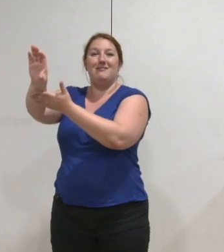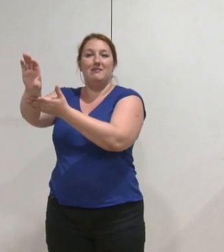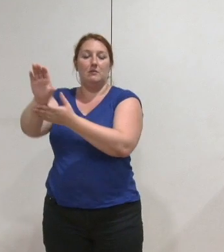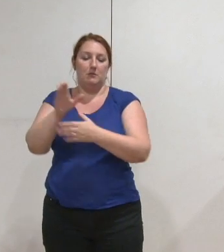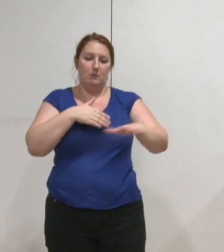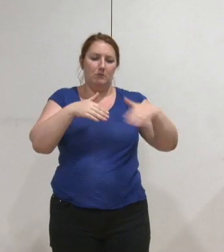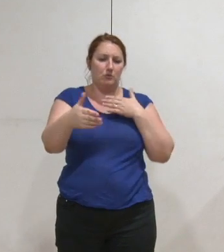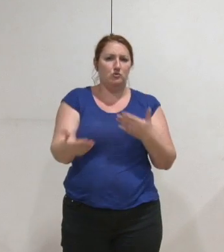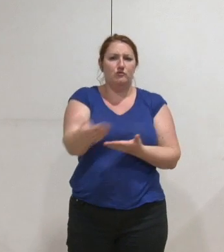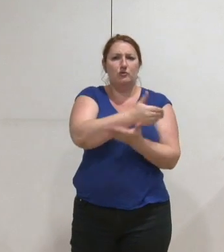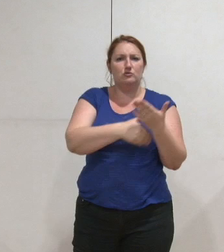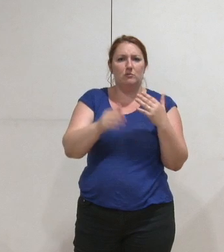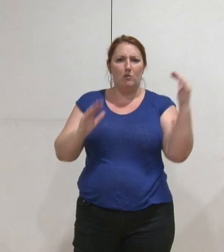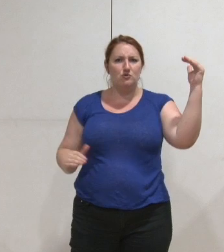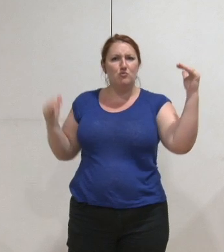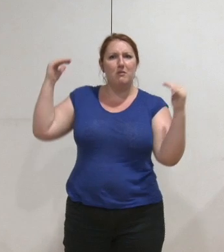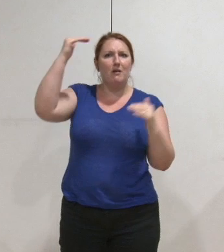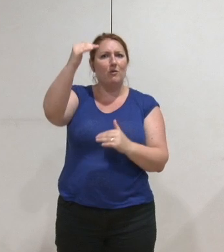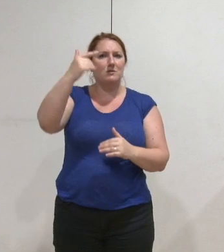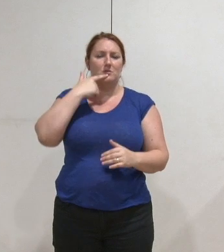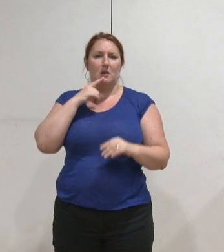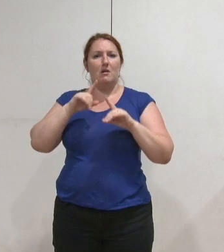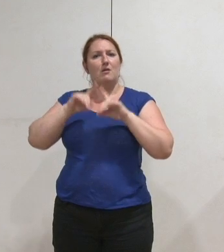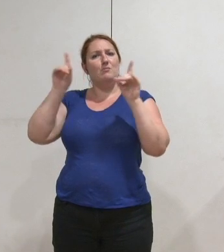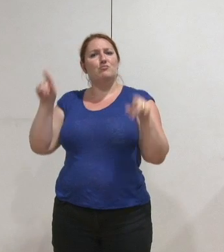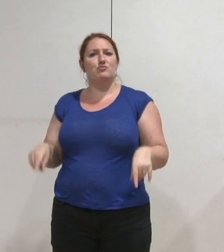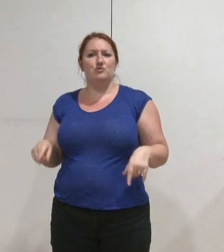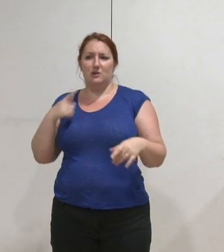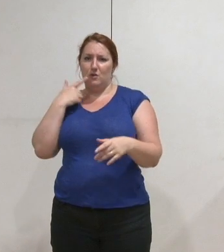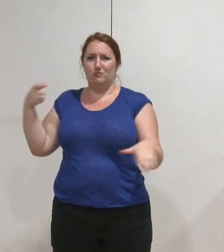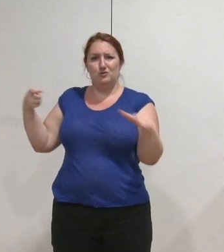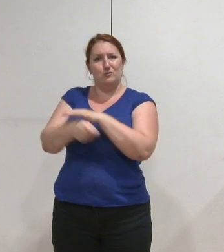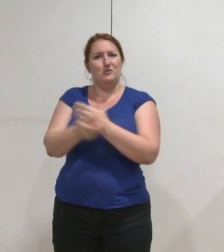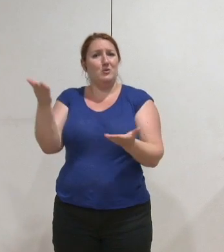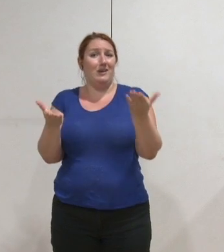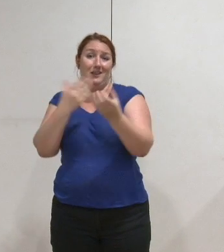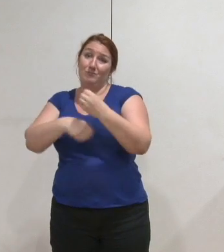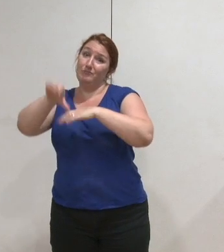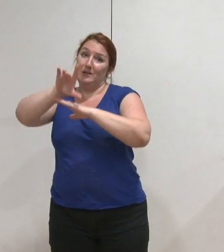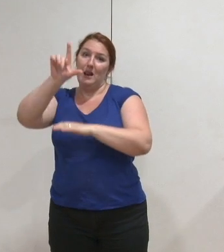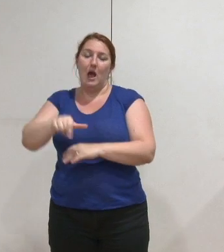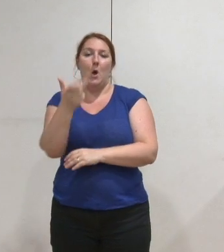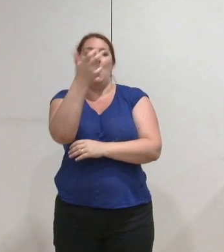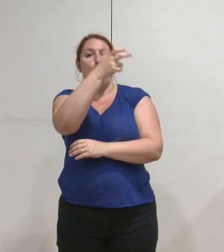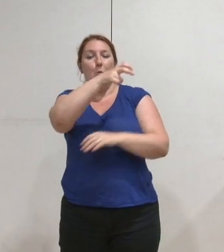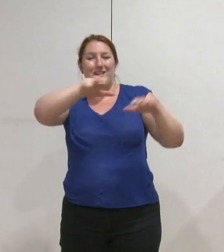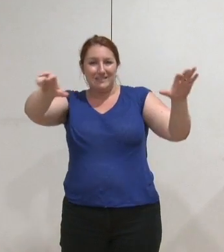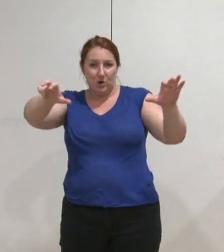de fonctionnement ce budget intègre une subvention d'équilibre de 846950